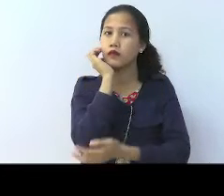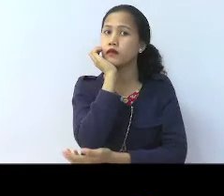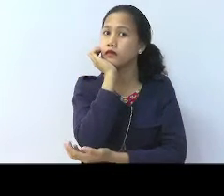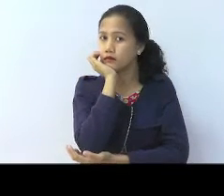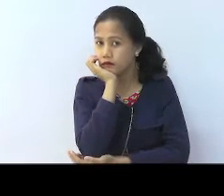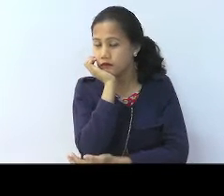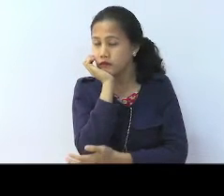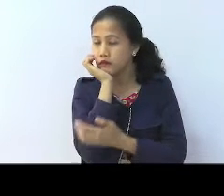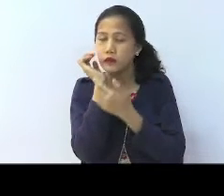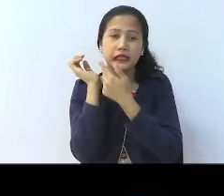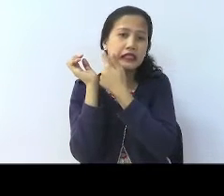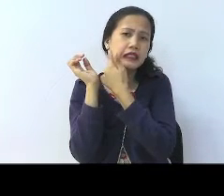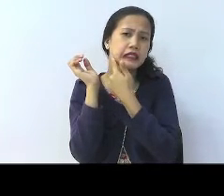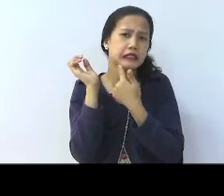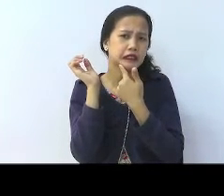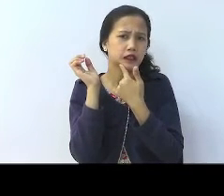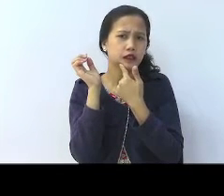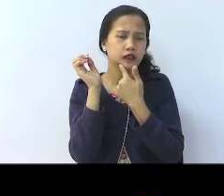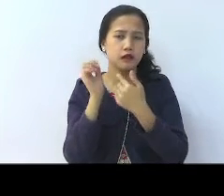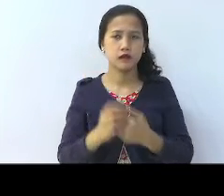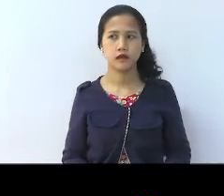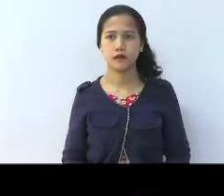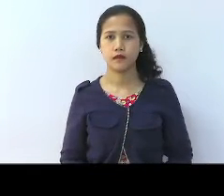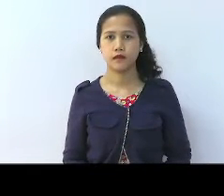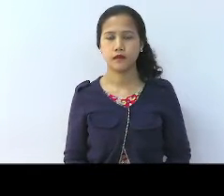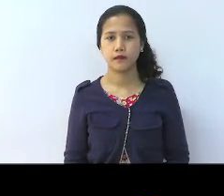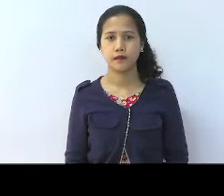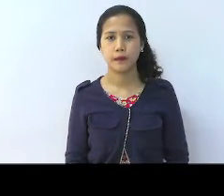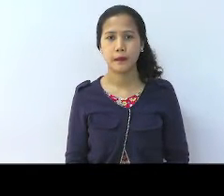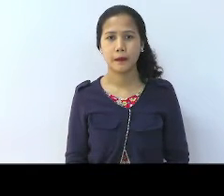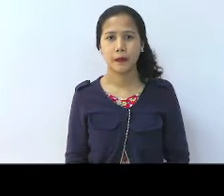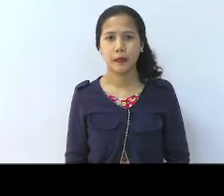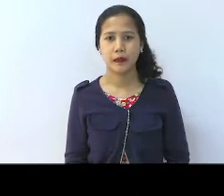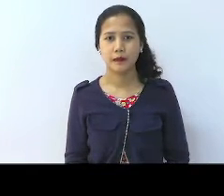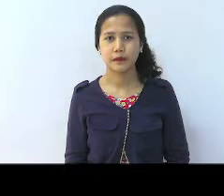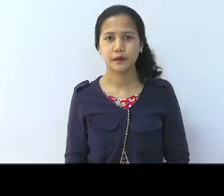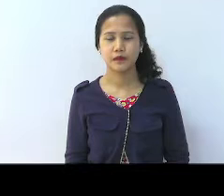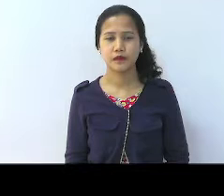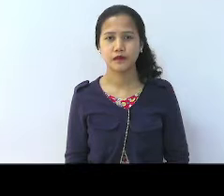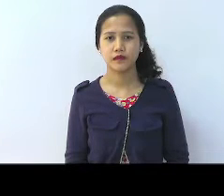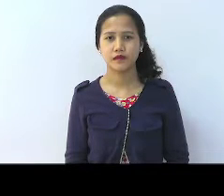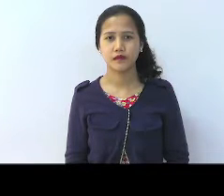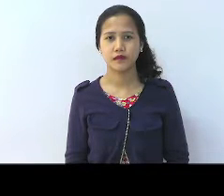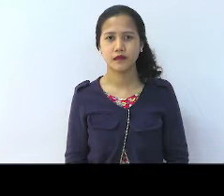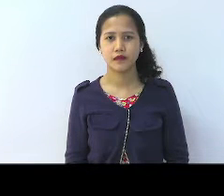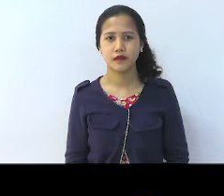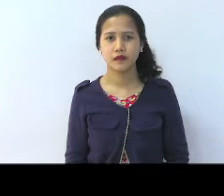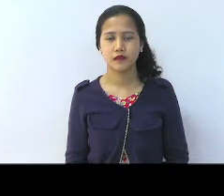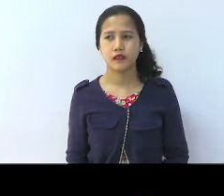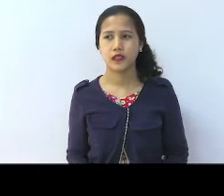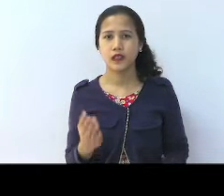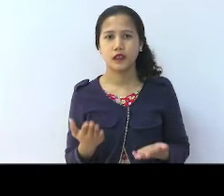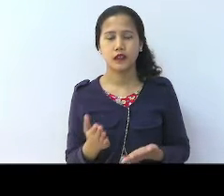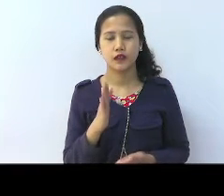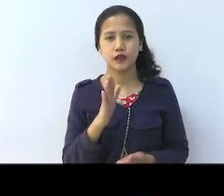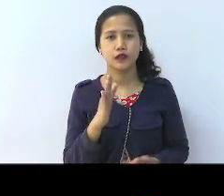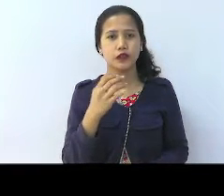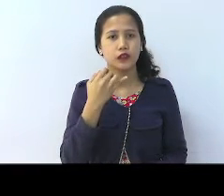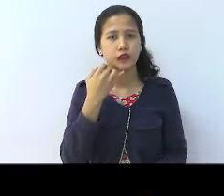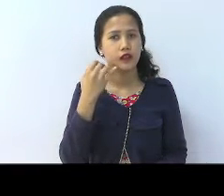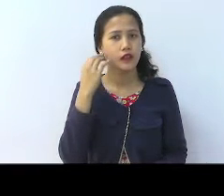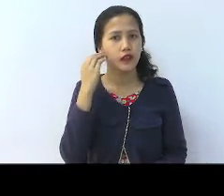nakapangalumbaba. Yan. Kasi yung bigat ng ulo napupunta sa ating TMJ. Yan. Kaya